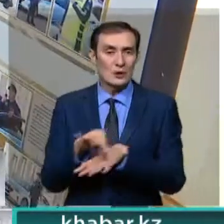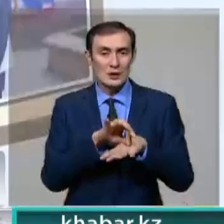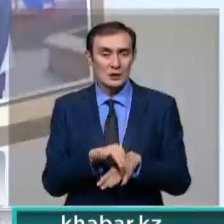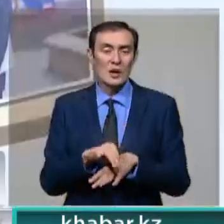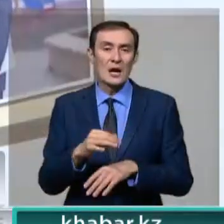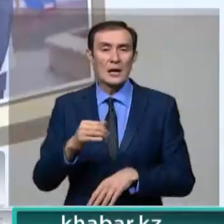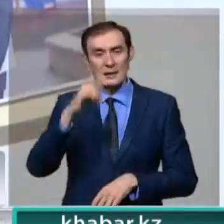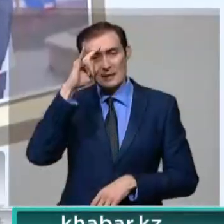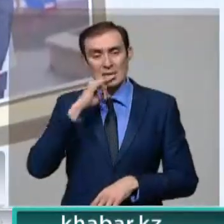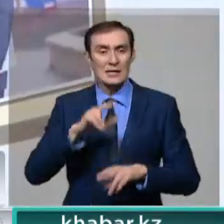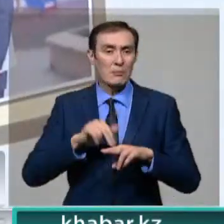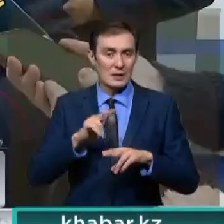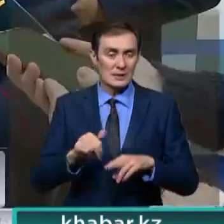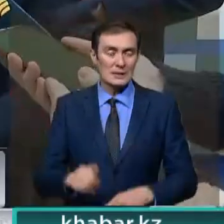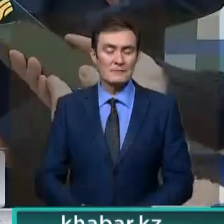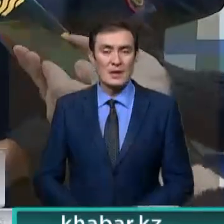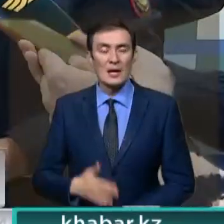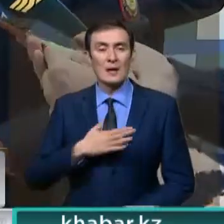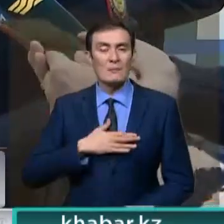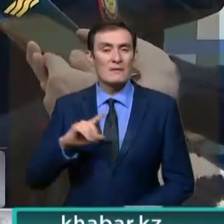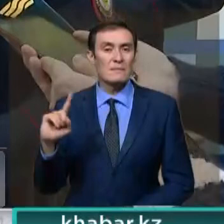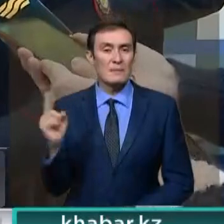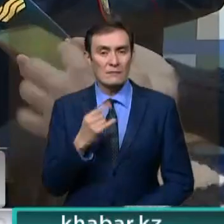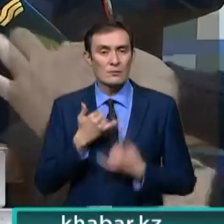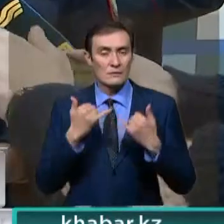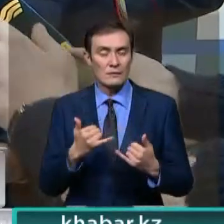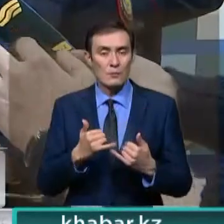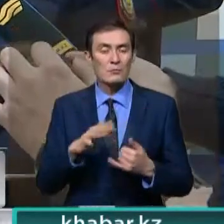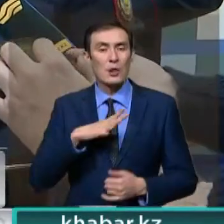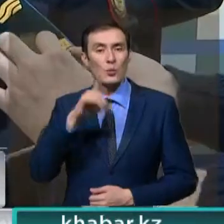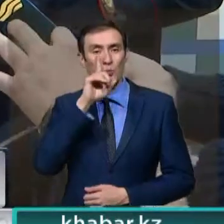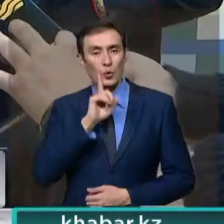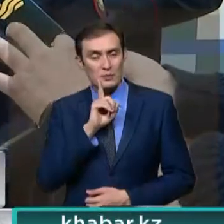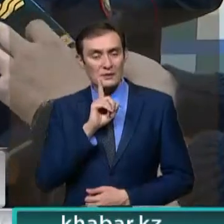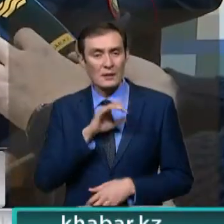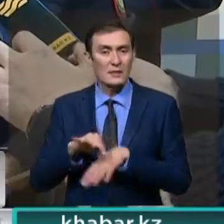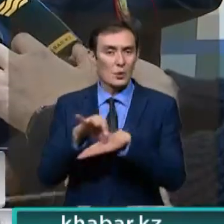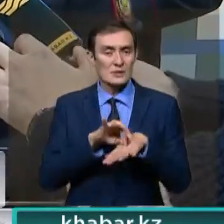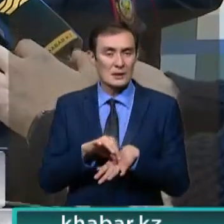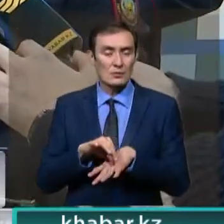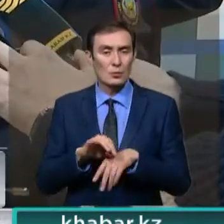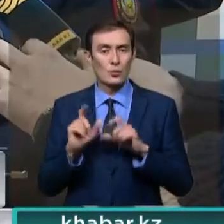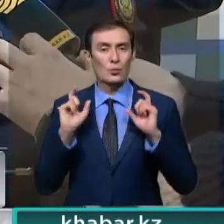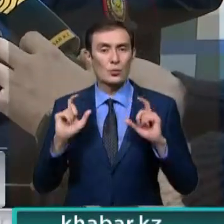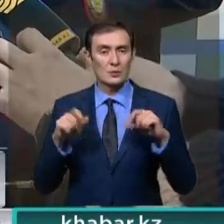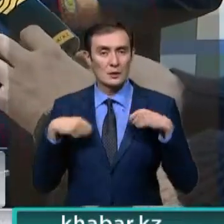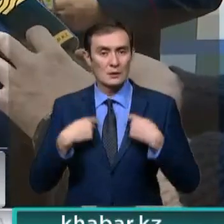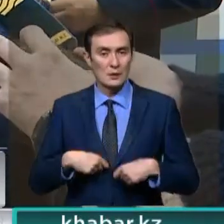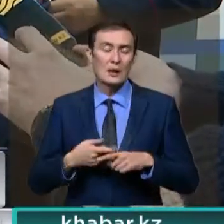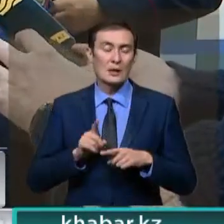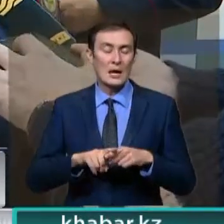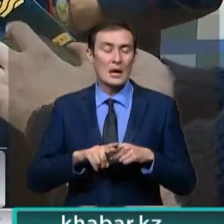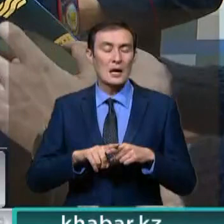работать казахстанские полицейские. Мы в первую очередь учитывали многофункциональность и удобность для полицейских. Вот.